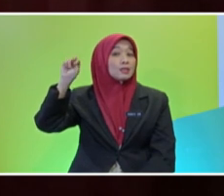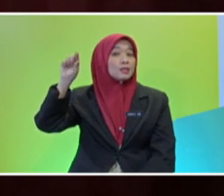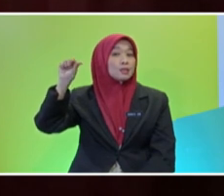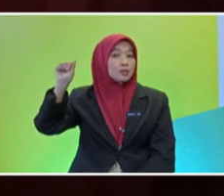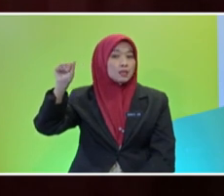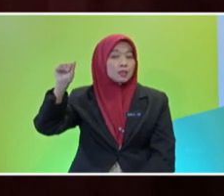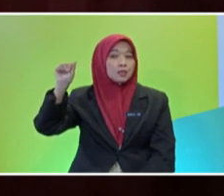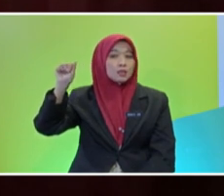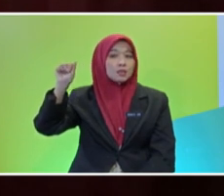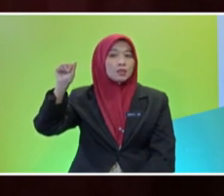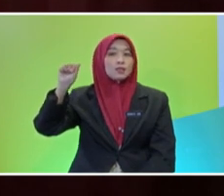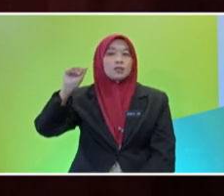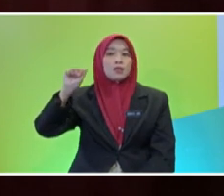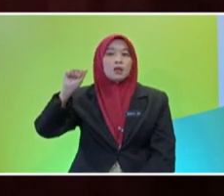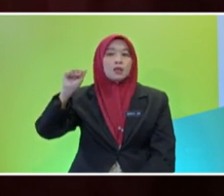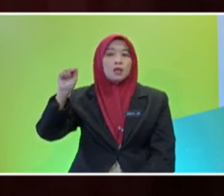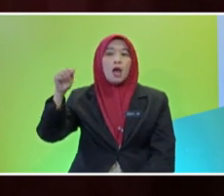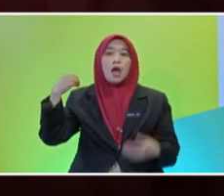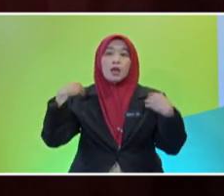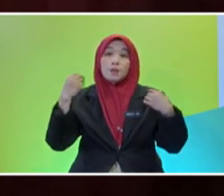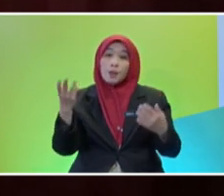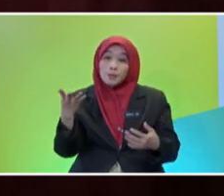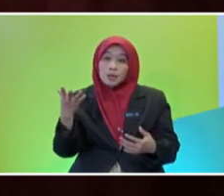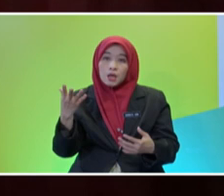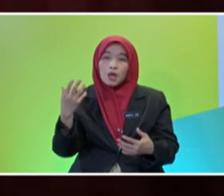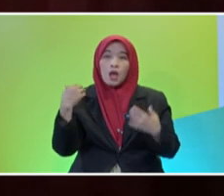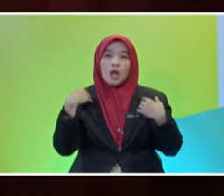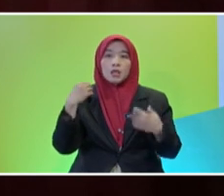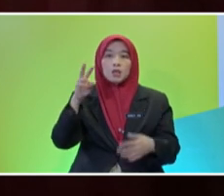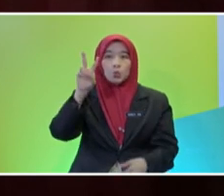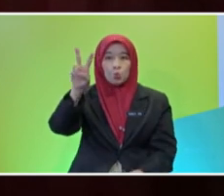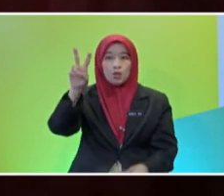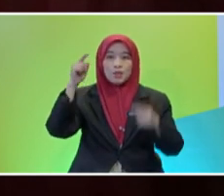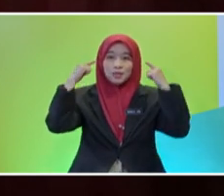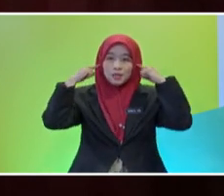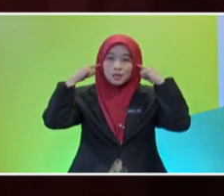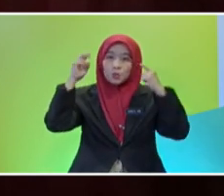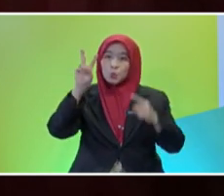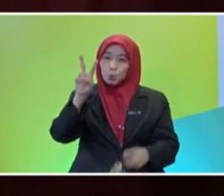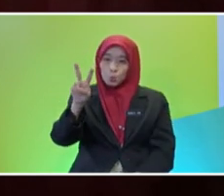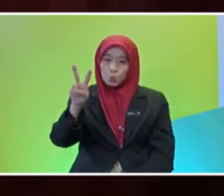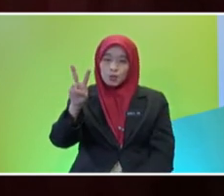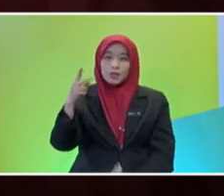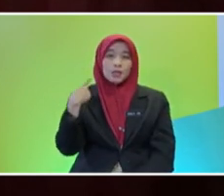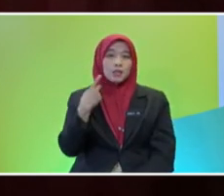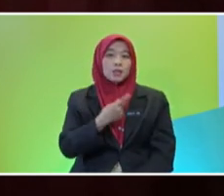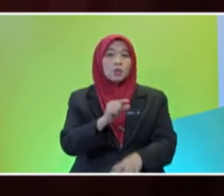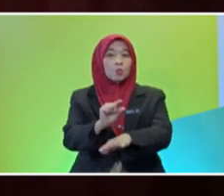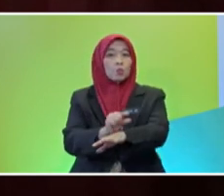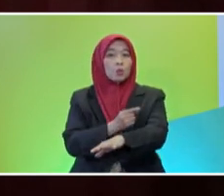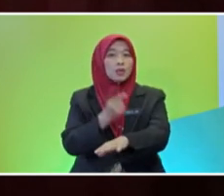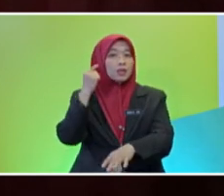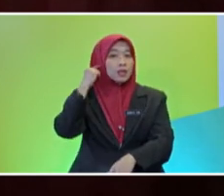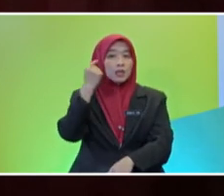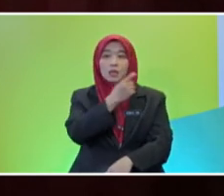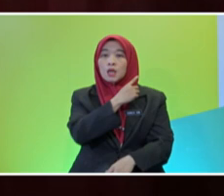Telinga. Telinga. Telinga ada berapa? Telinga ada satu, ada dua. Ada dua telinga. Biasa kita gunakan telinga ni untuk